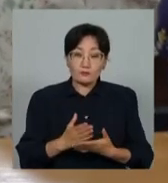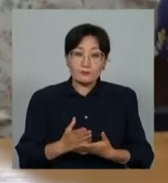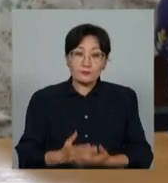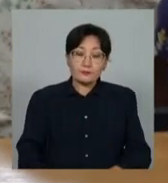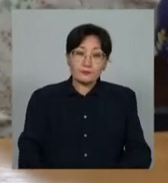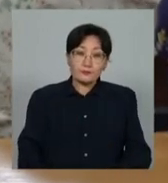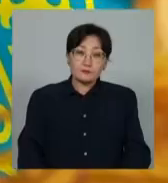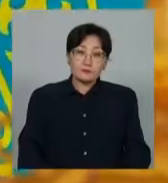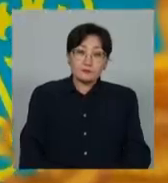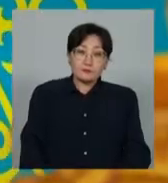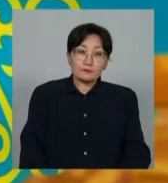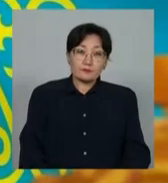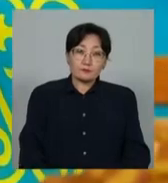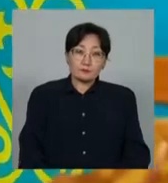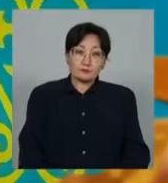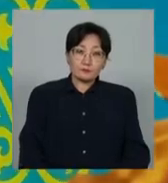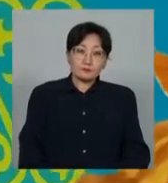тигізеді.